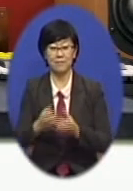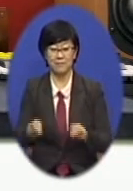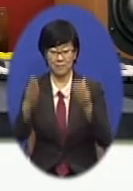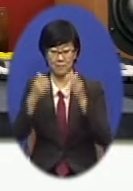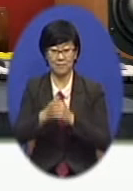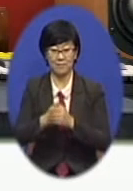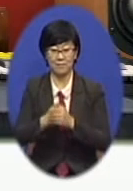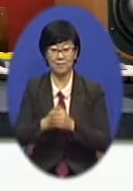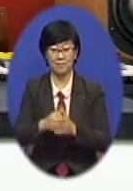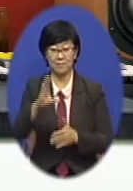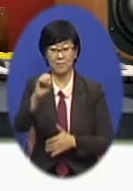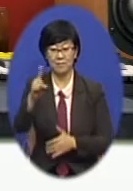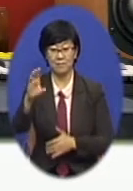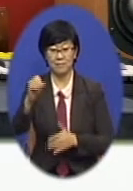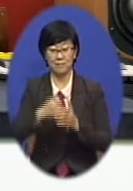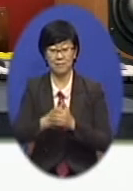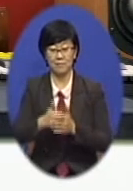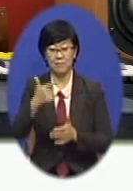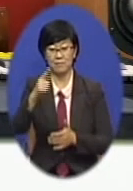010-8601님 축하드립니다. 네.